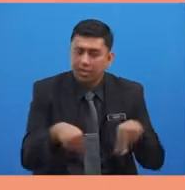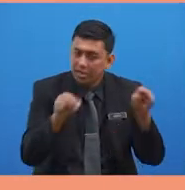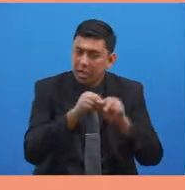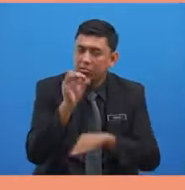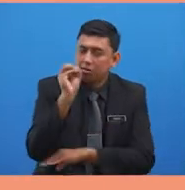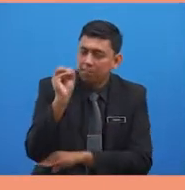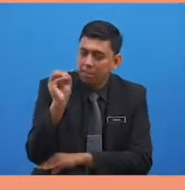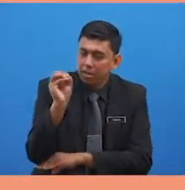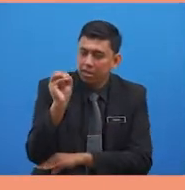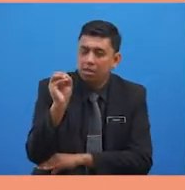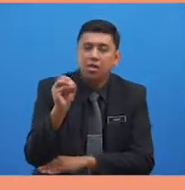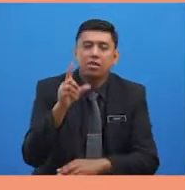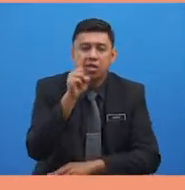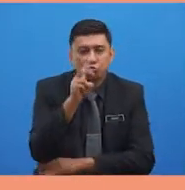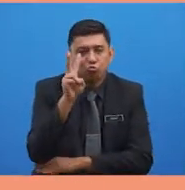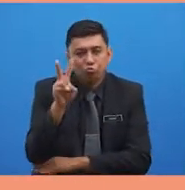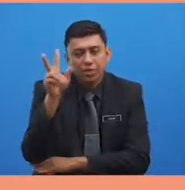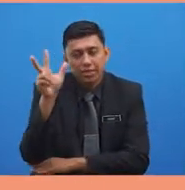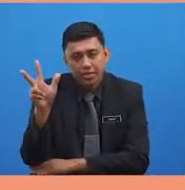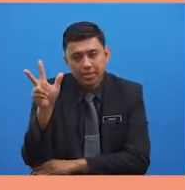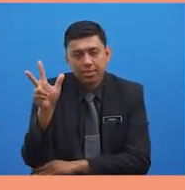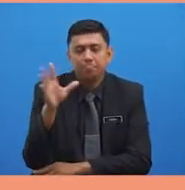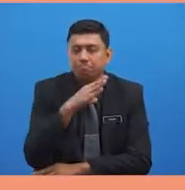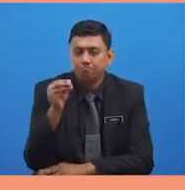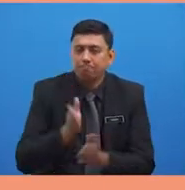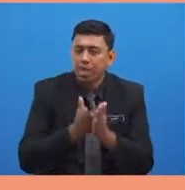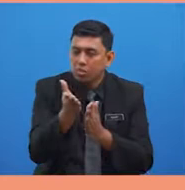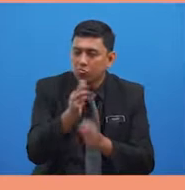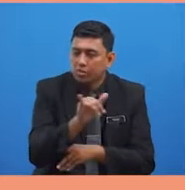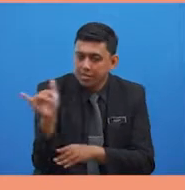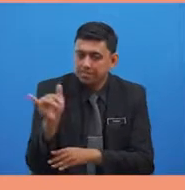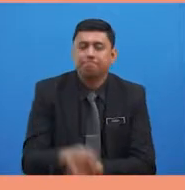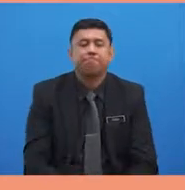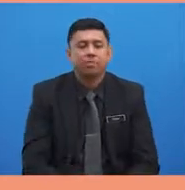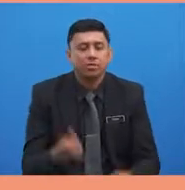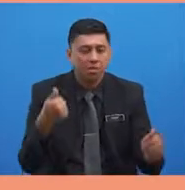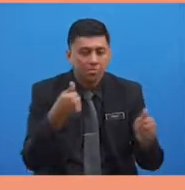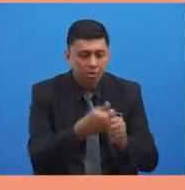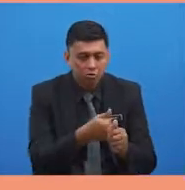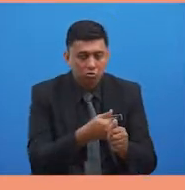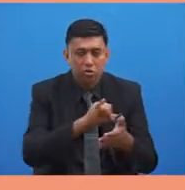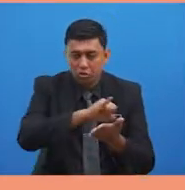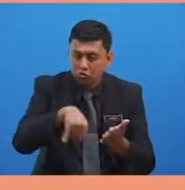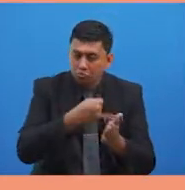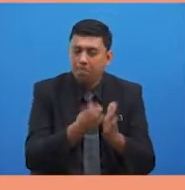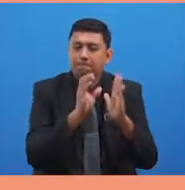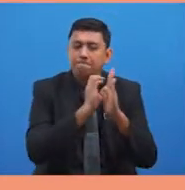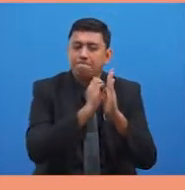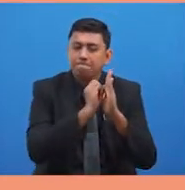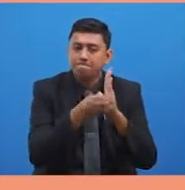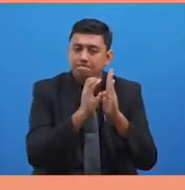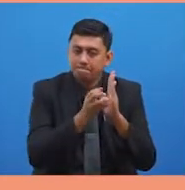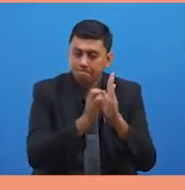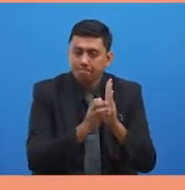sifar 1, 2 dan seterusnya, mengikut jumlah data yang ada pada